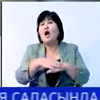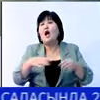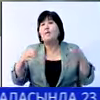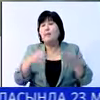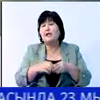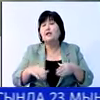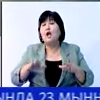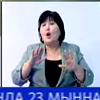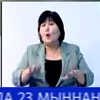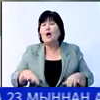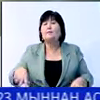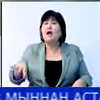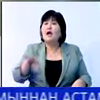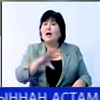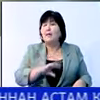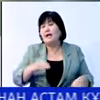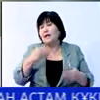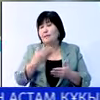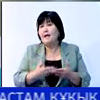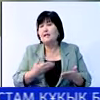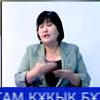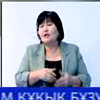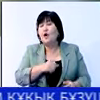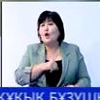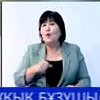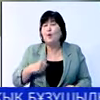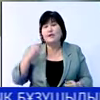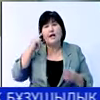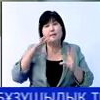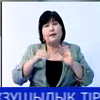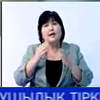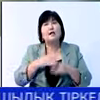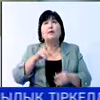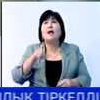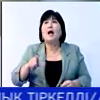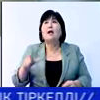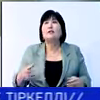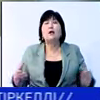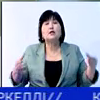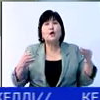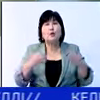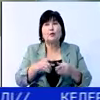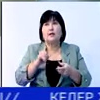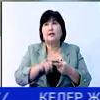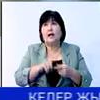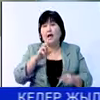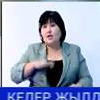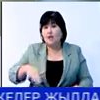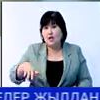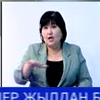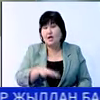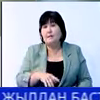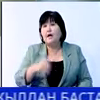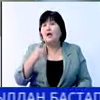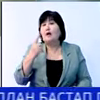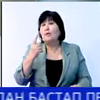қоғамдағы барлық мәселелерге өзінің пікірлері бар, азаматтарды топтастыру арқылы елімізде